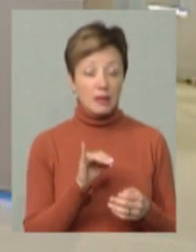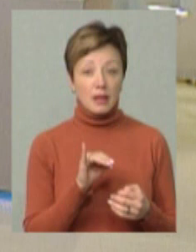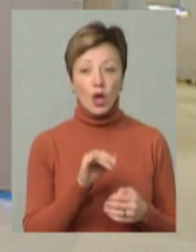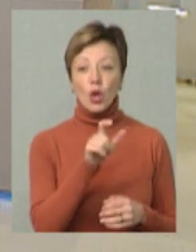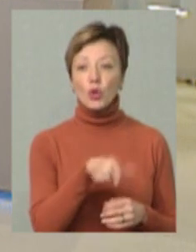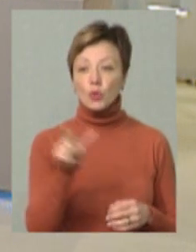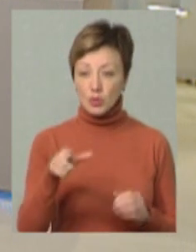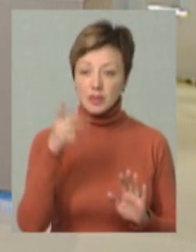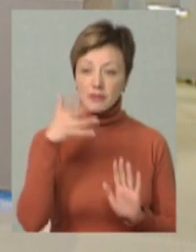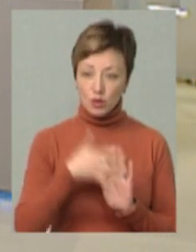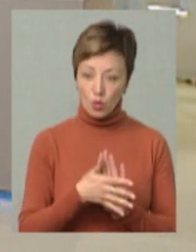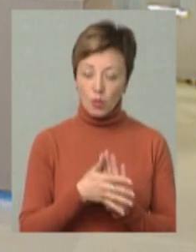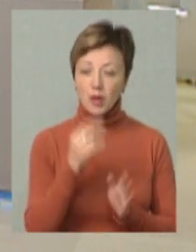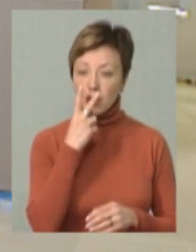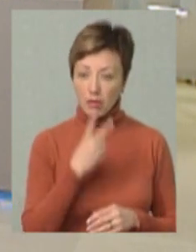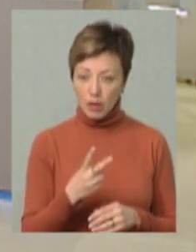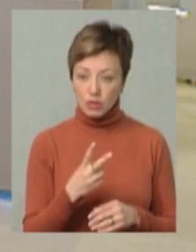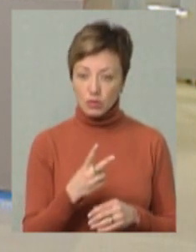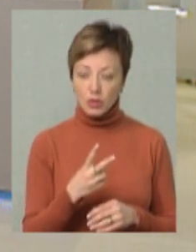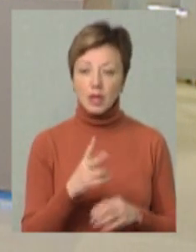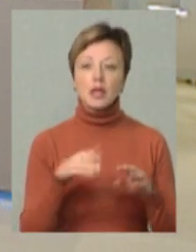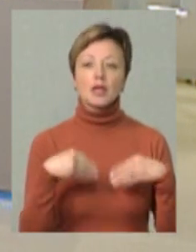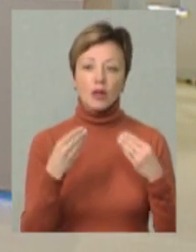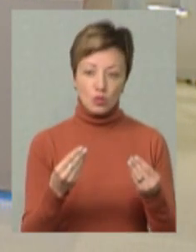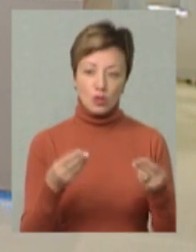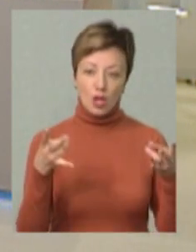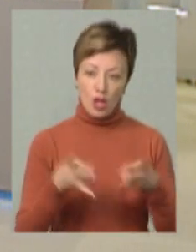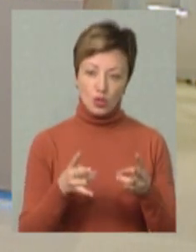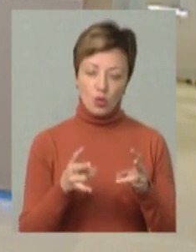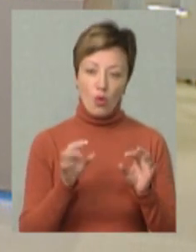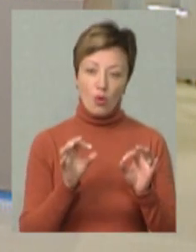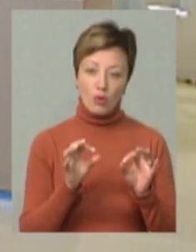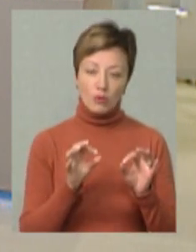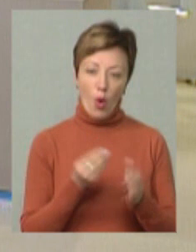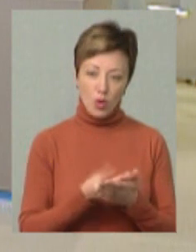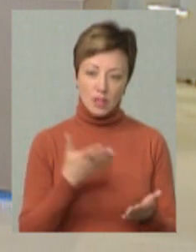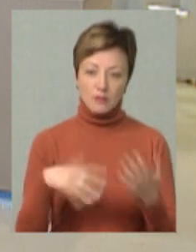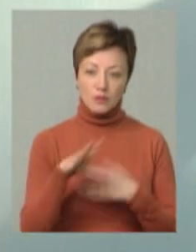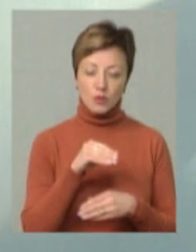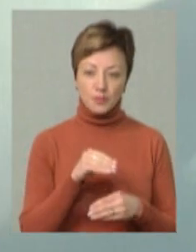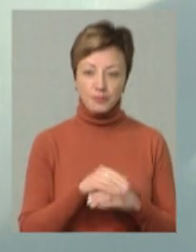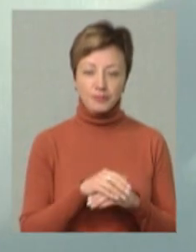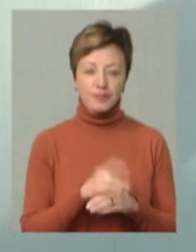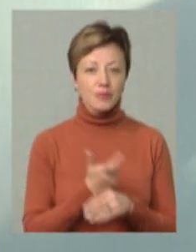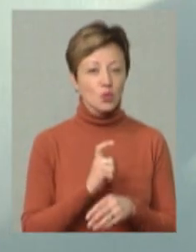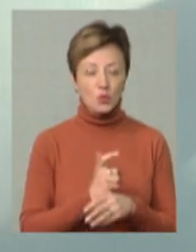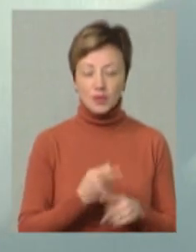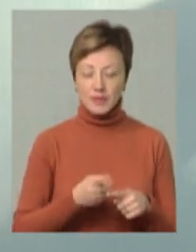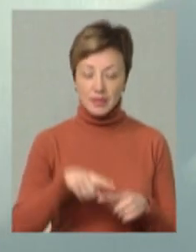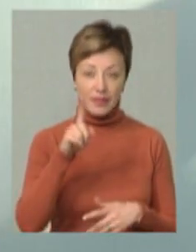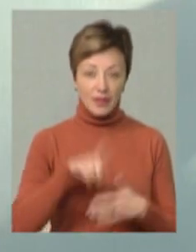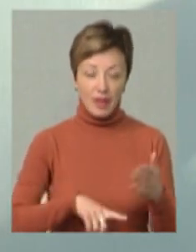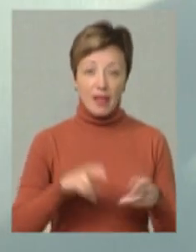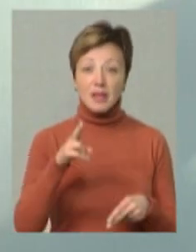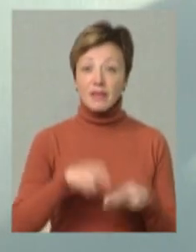люди свідомі і бачать, і дадуть належну оцінку всьому. І на завершення, ми дуже в це віримо. І